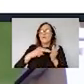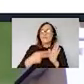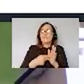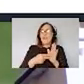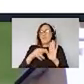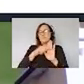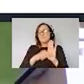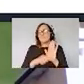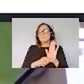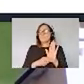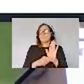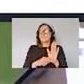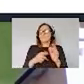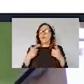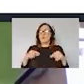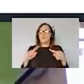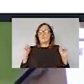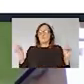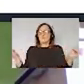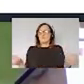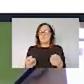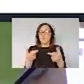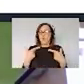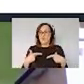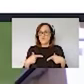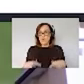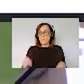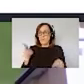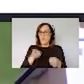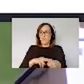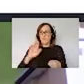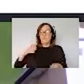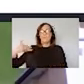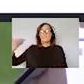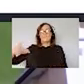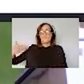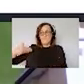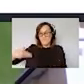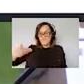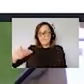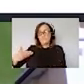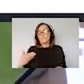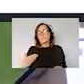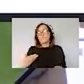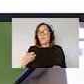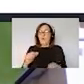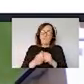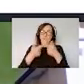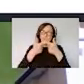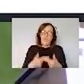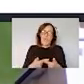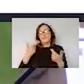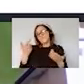też w regulaminie, żeby w otoczeniu danej osoby, która będzie w tej chwili prezentowała, recytowała fragment